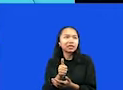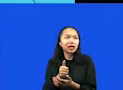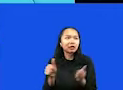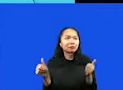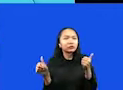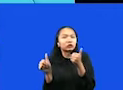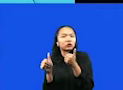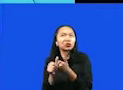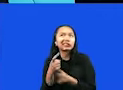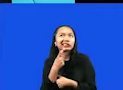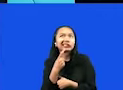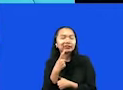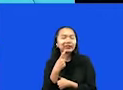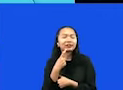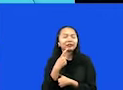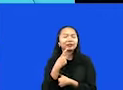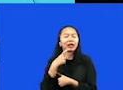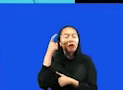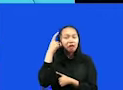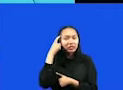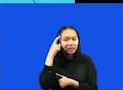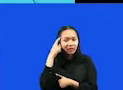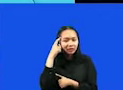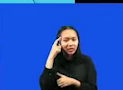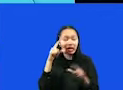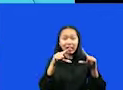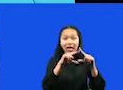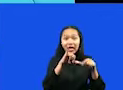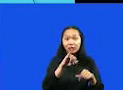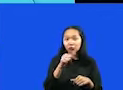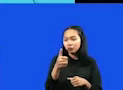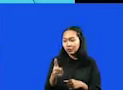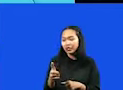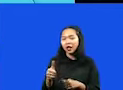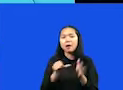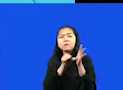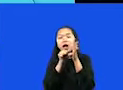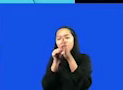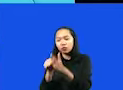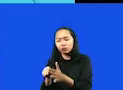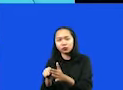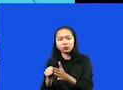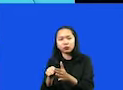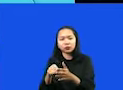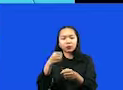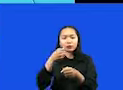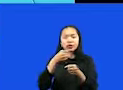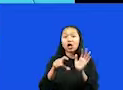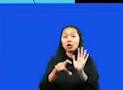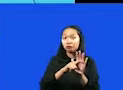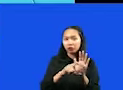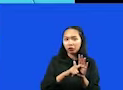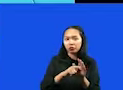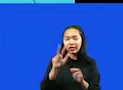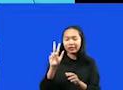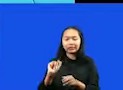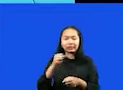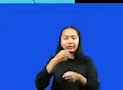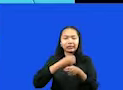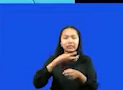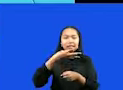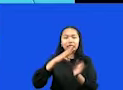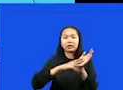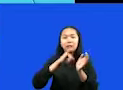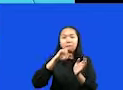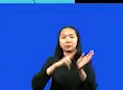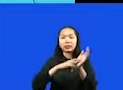putusan ei ini membantu banget nih kalau gemini gitu kita copy writing yang menulis gitu kita bingung